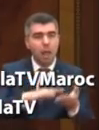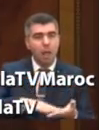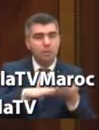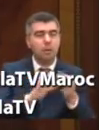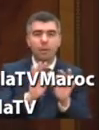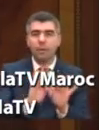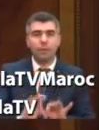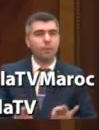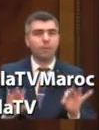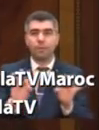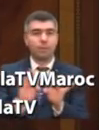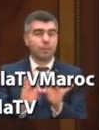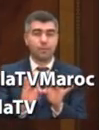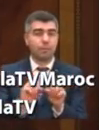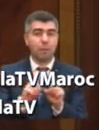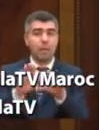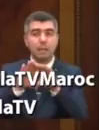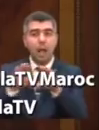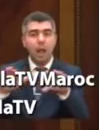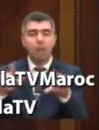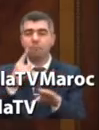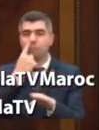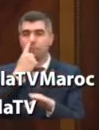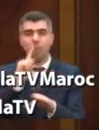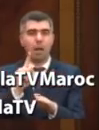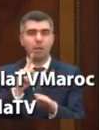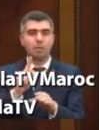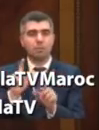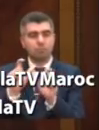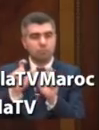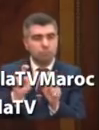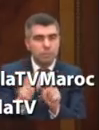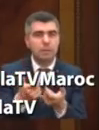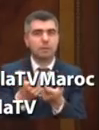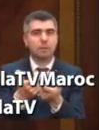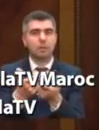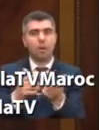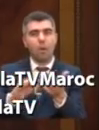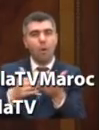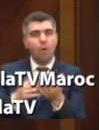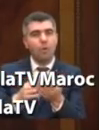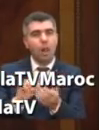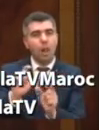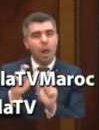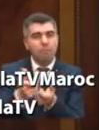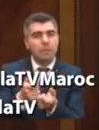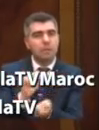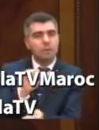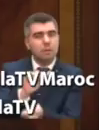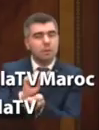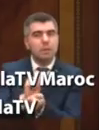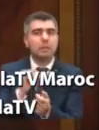للقوة بدل السلام وتغلب منطق القمع والإهانة والتشريد والأسر والاعتقال؟